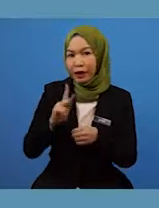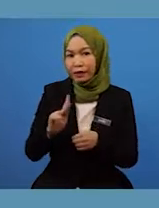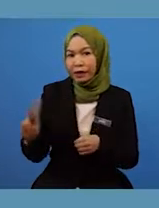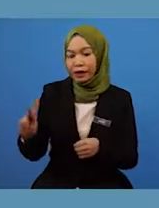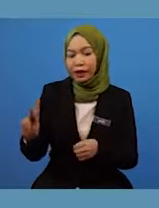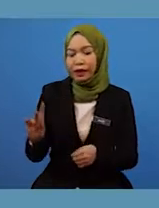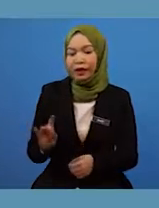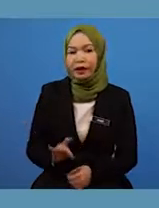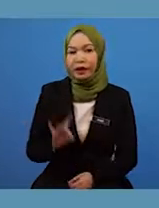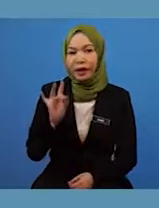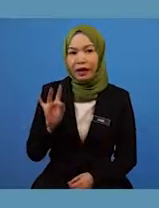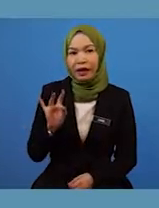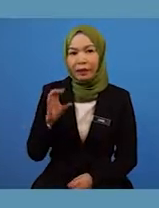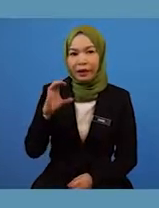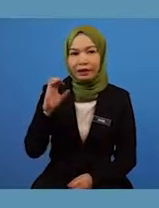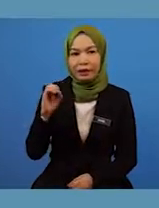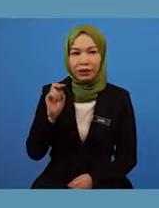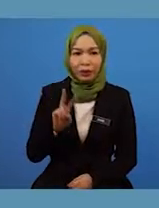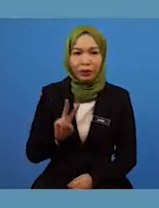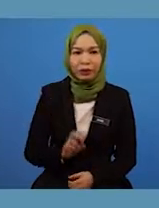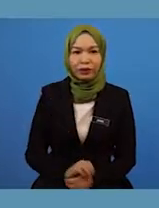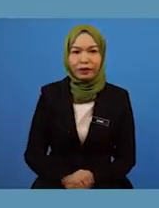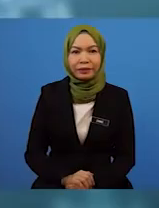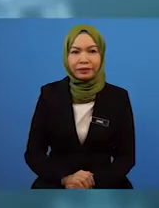CO2 dan 9 H2O.